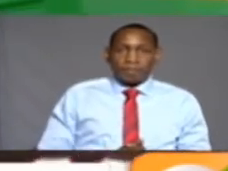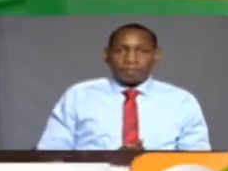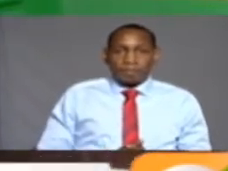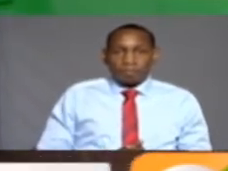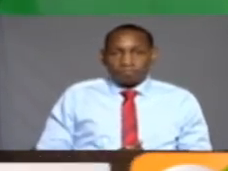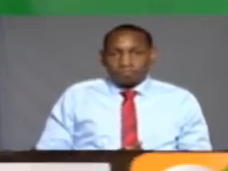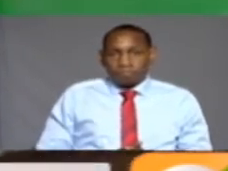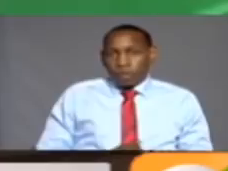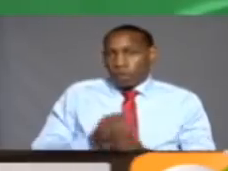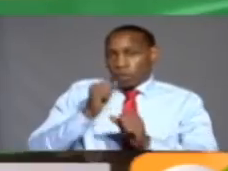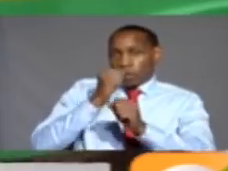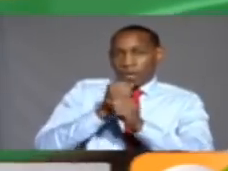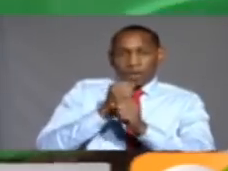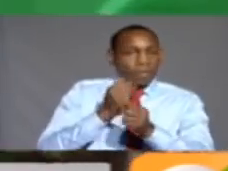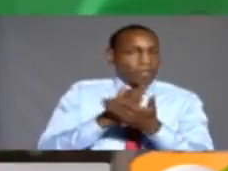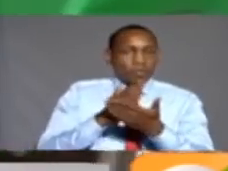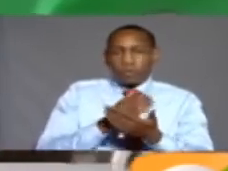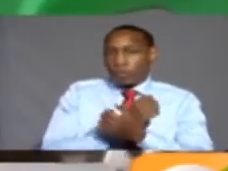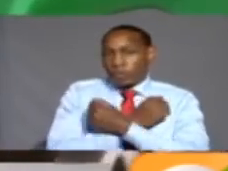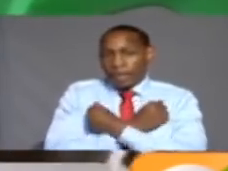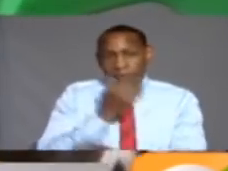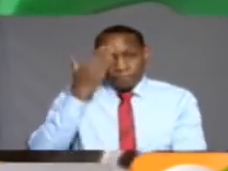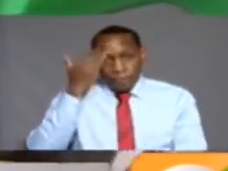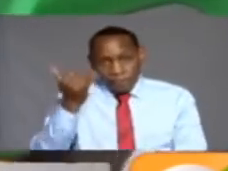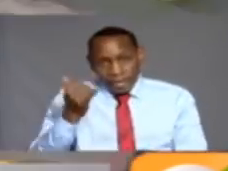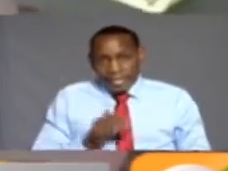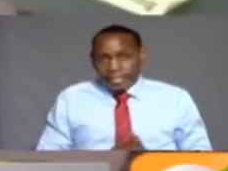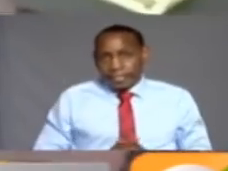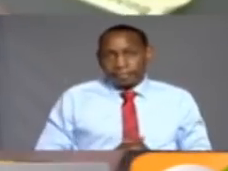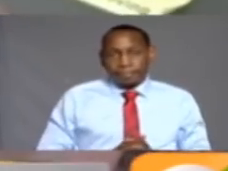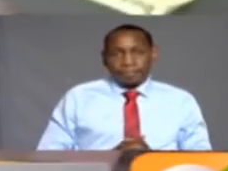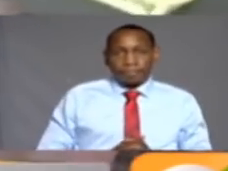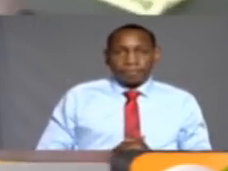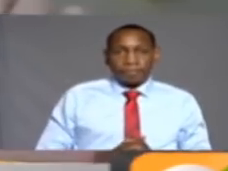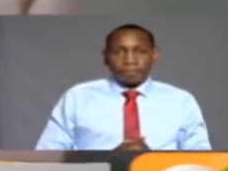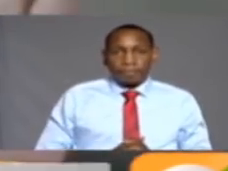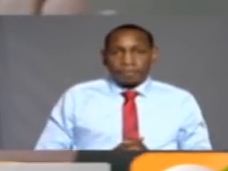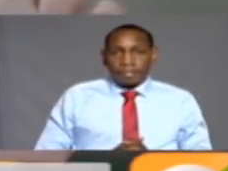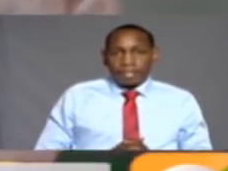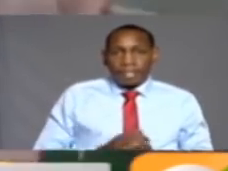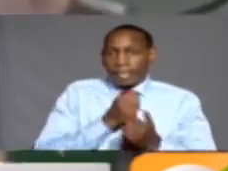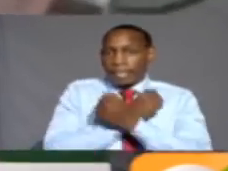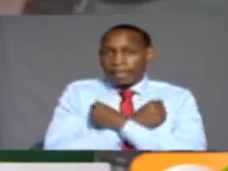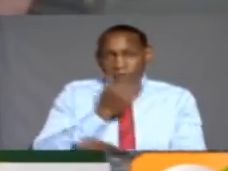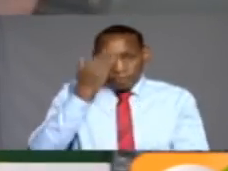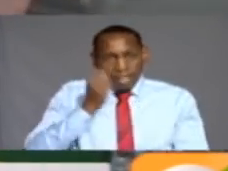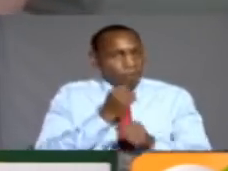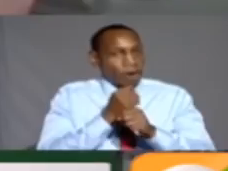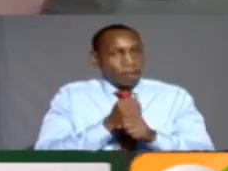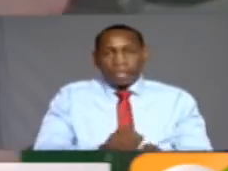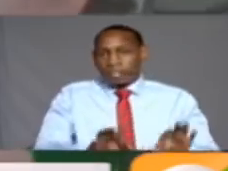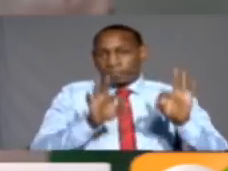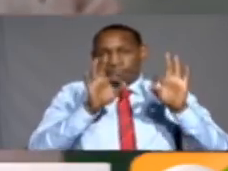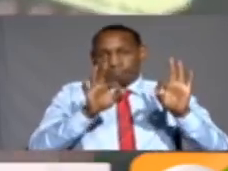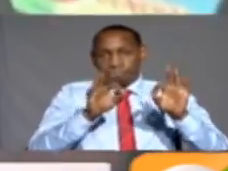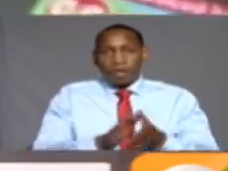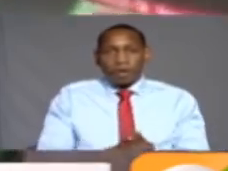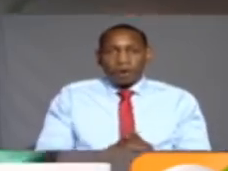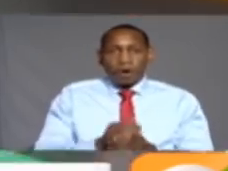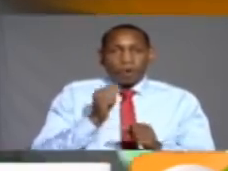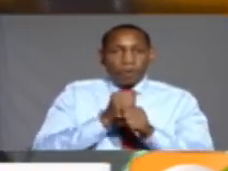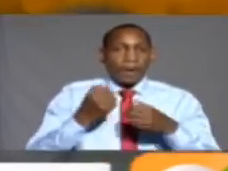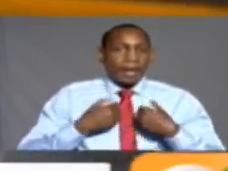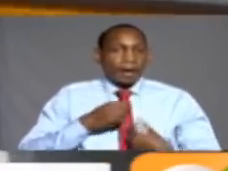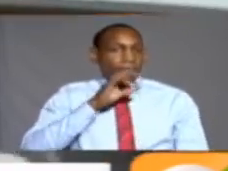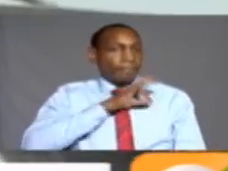Kwa fupi kazi nilipenda tu mimi mwenyewe, sababu kitu kilinifanya nipende yenyewe ni kazi nzuri, kazi ambayo inanipatia